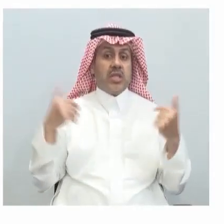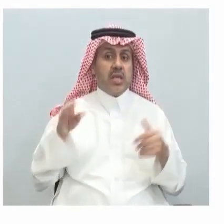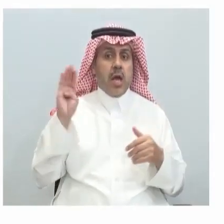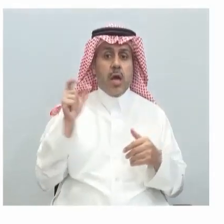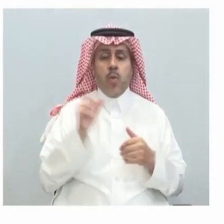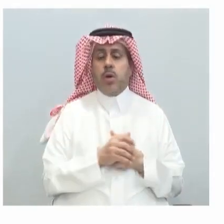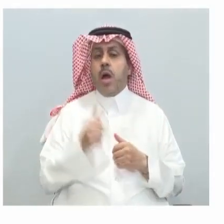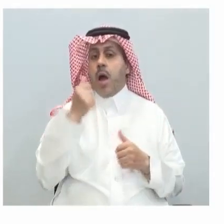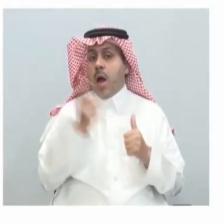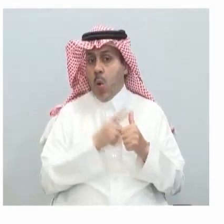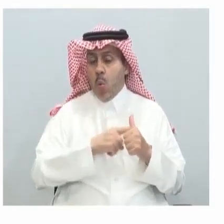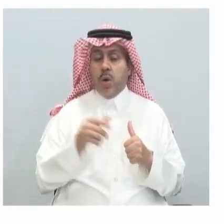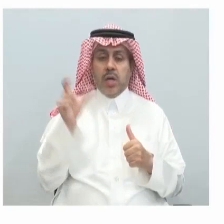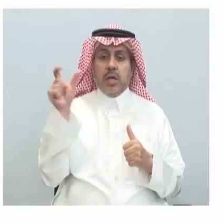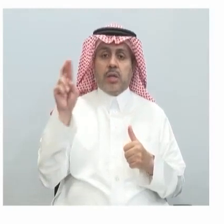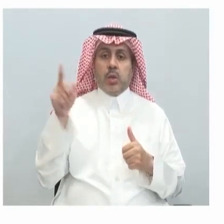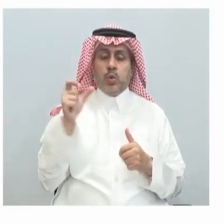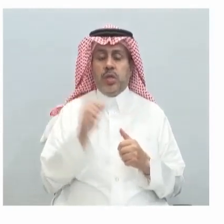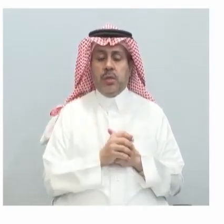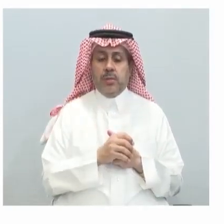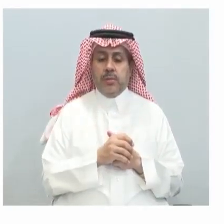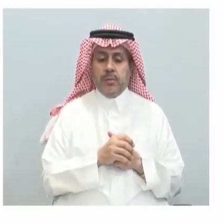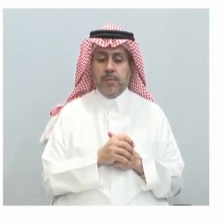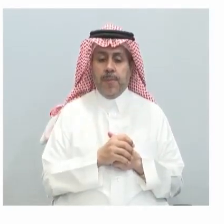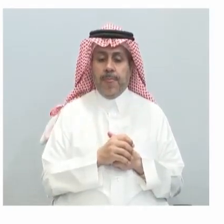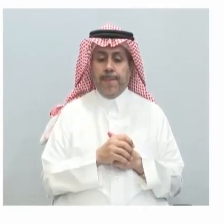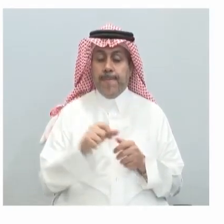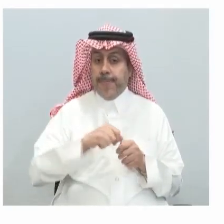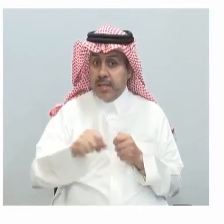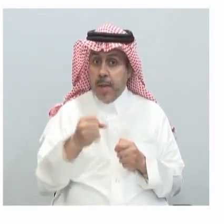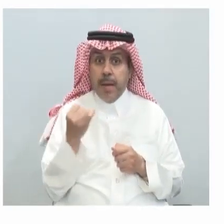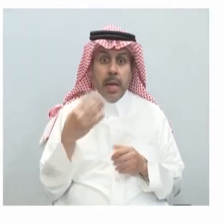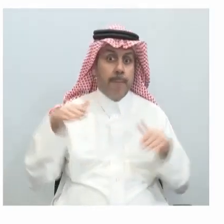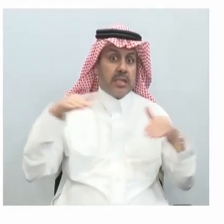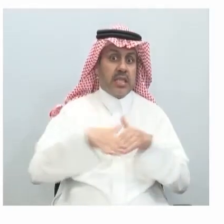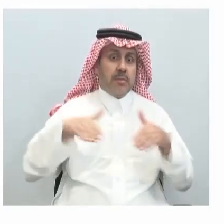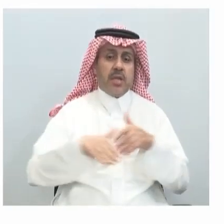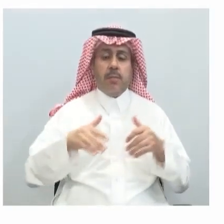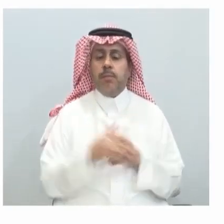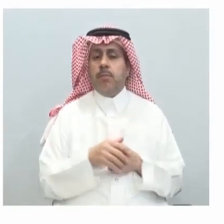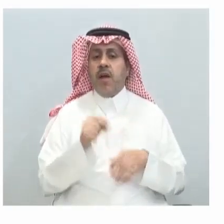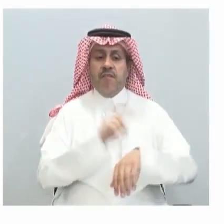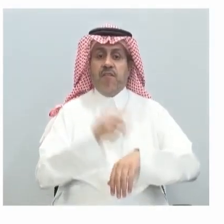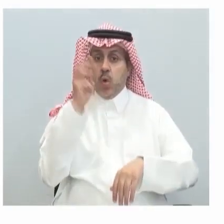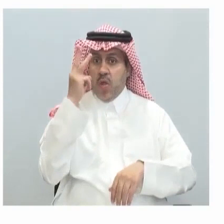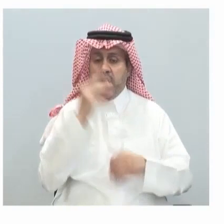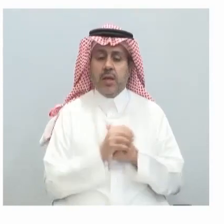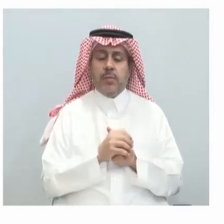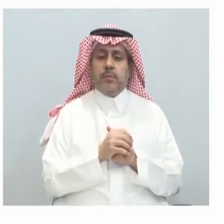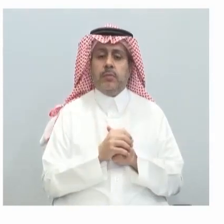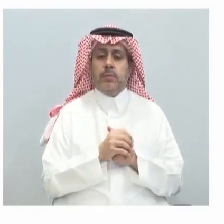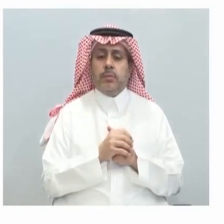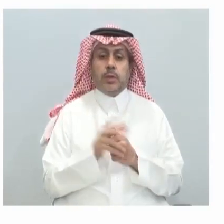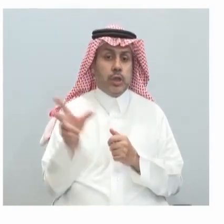اول اكسيد النيتروجين طبعا عند حساب عدد الاصطدامات بين الجزيئات في كل ثانيه تكون النتيجه